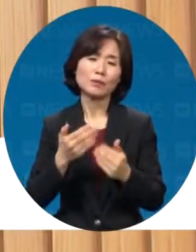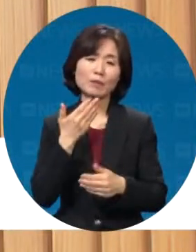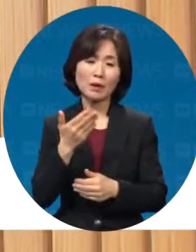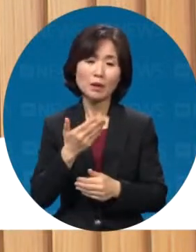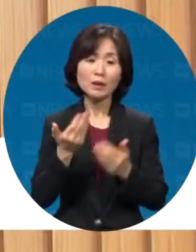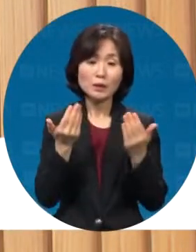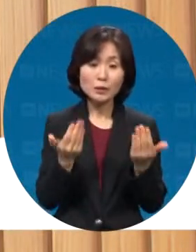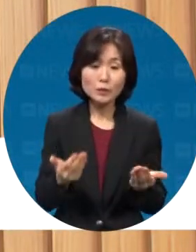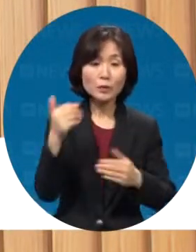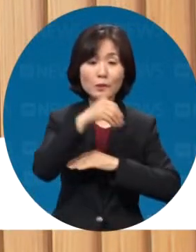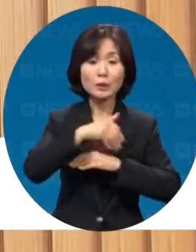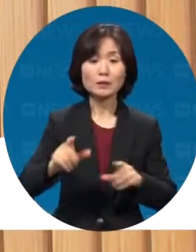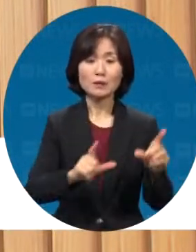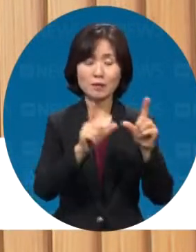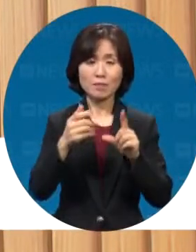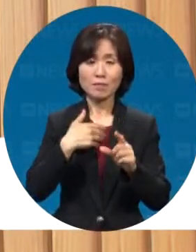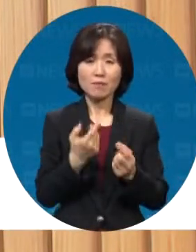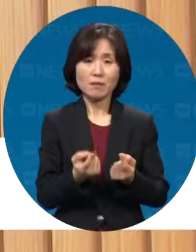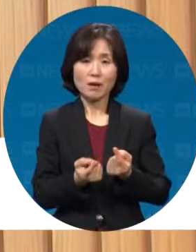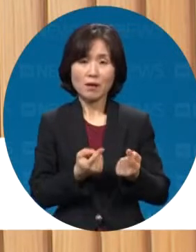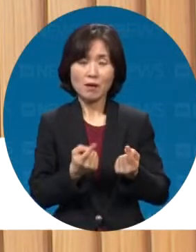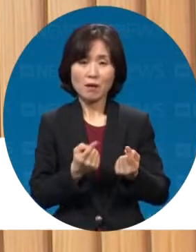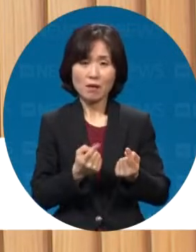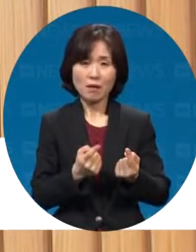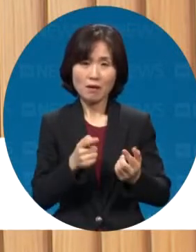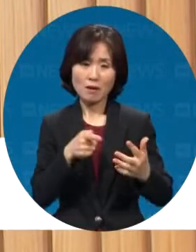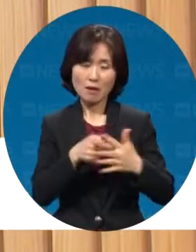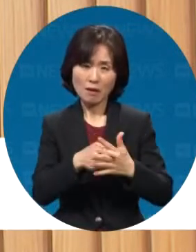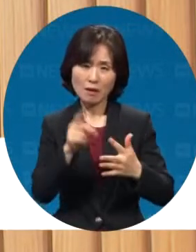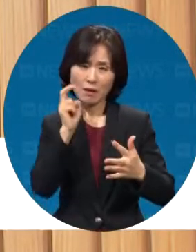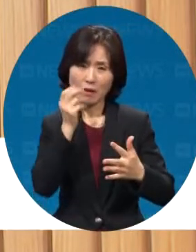삶. 그러니까 내가 컨트롤하고 예측이